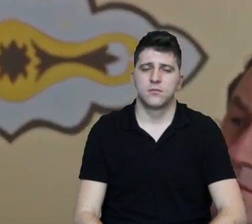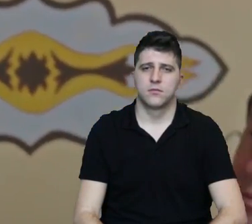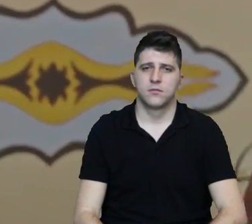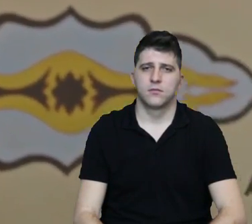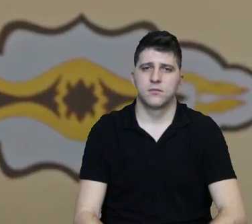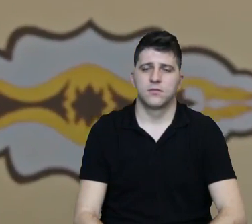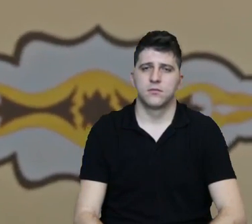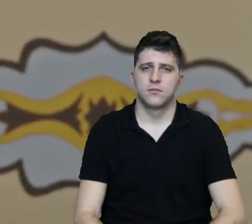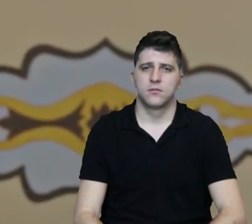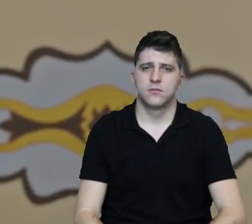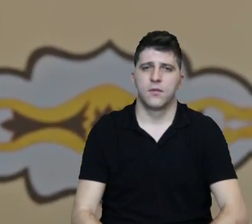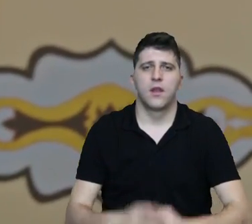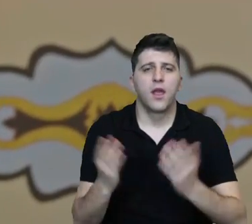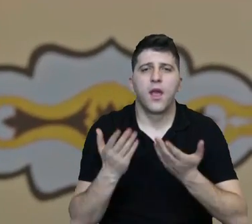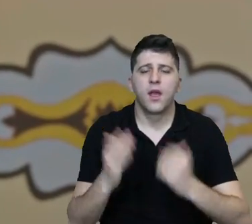İyi.